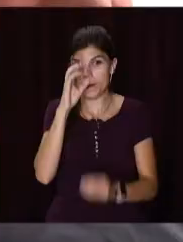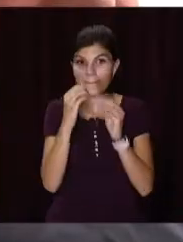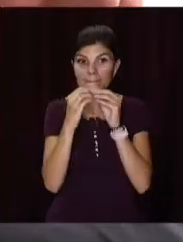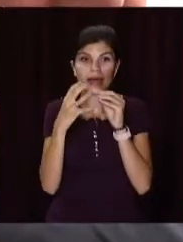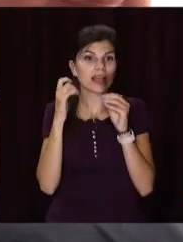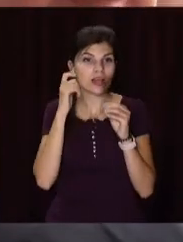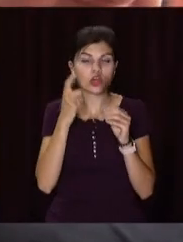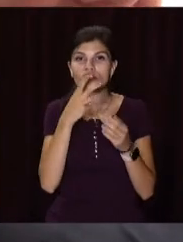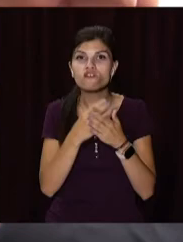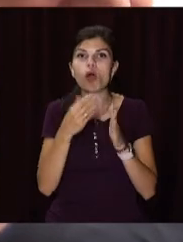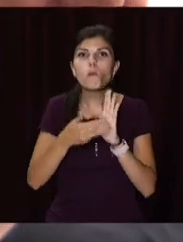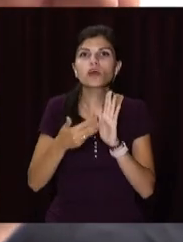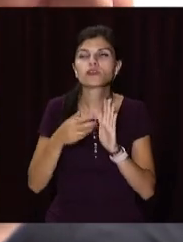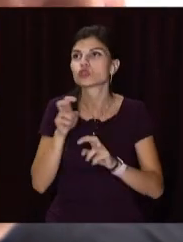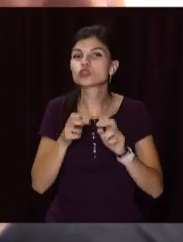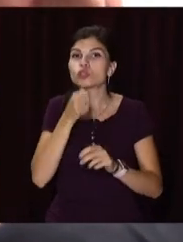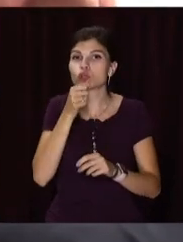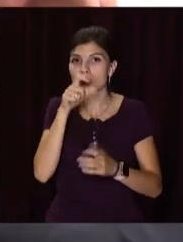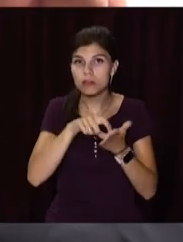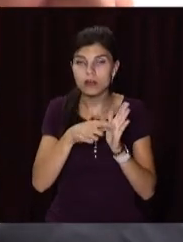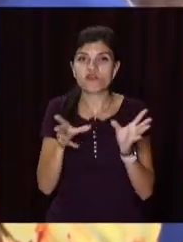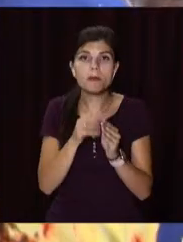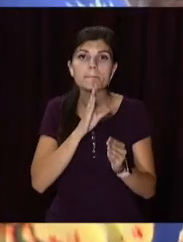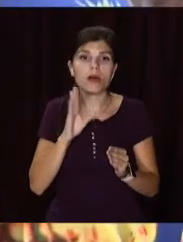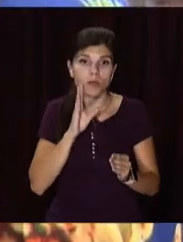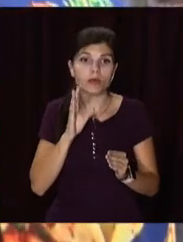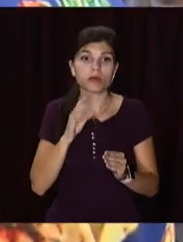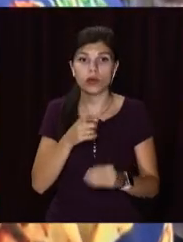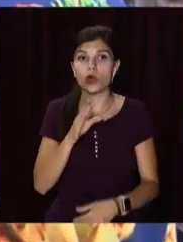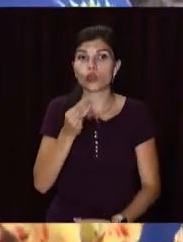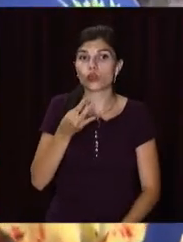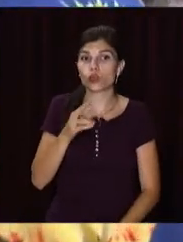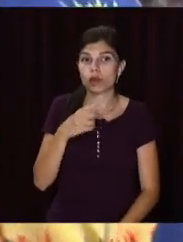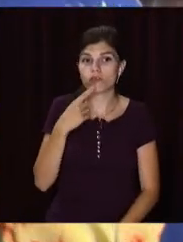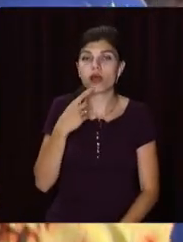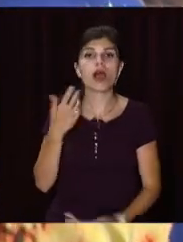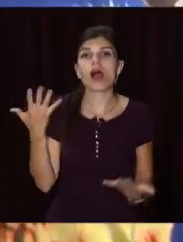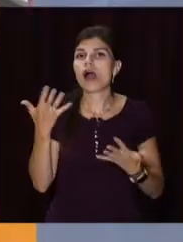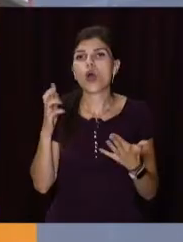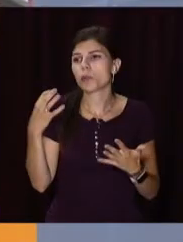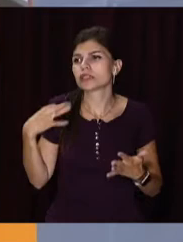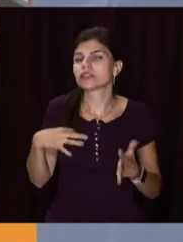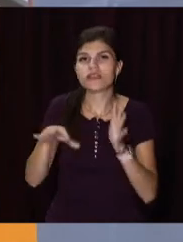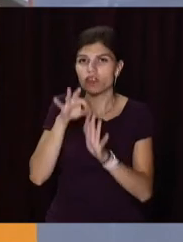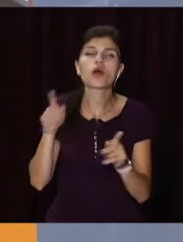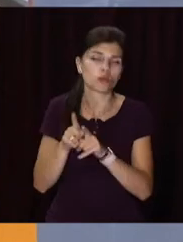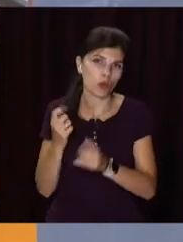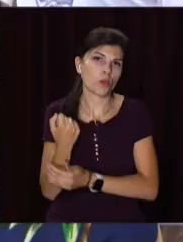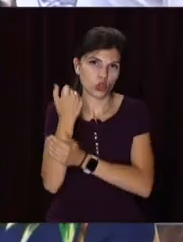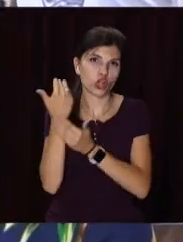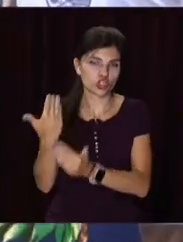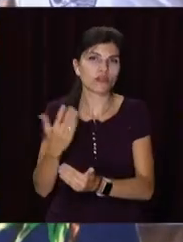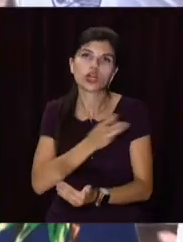Нікіта. Шукати своє покликання старшокласник прийшов з мамою. Пані Юлія зазначає, яку б спеціальність син не обрав, підтримує його